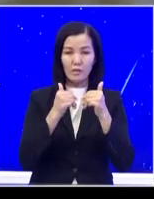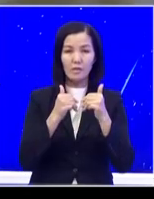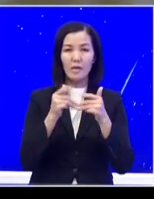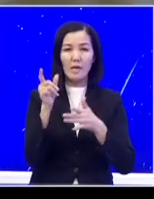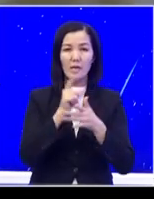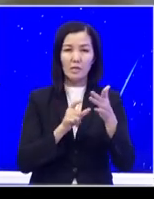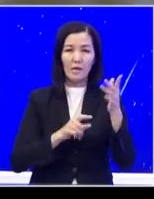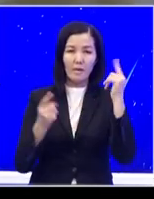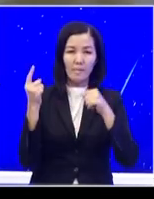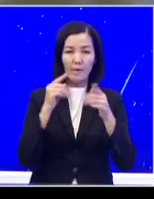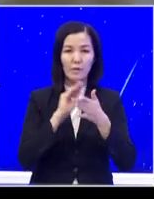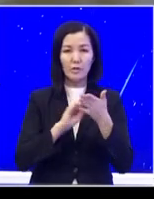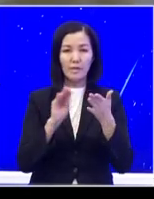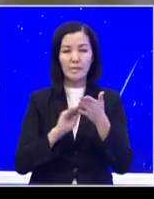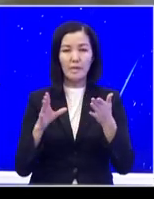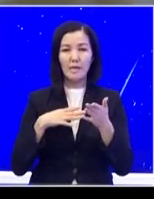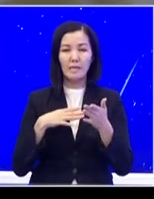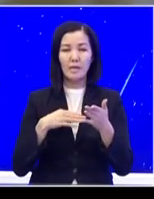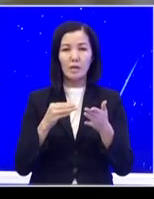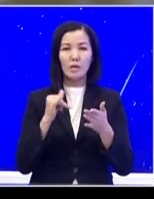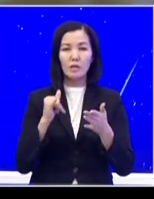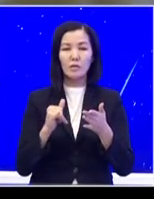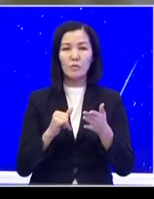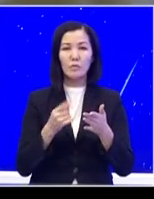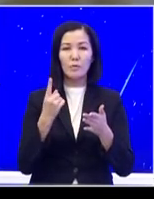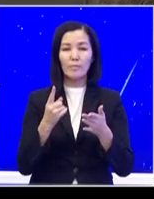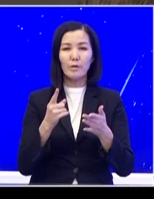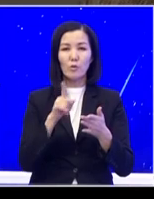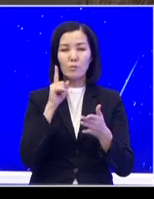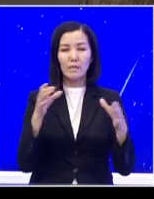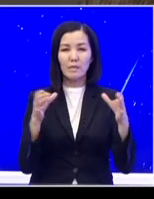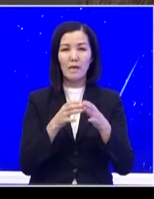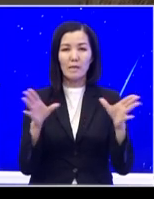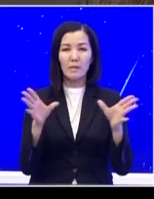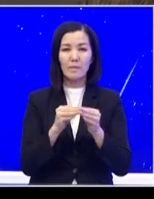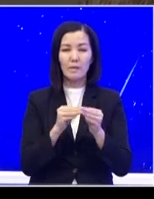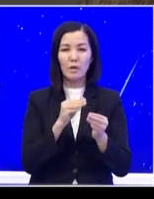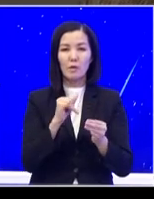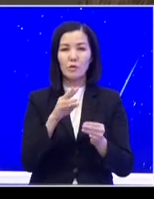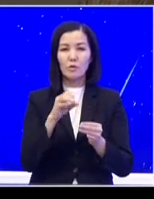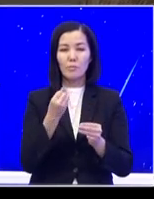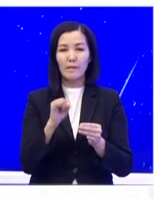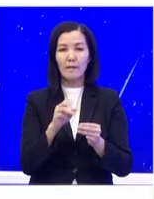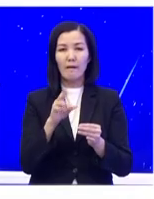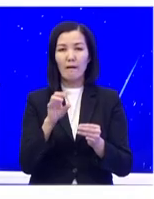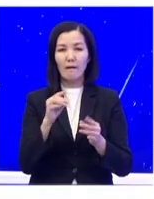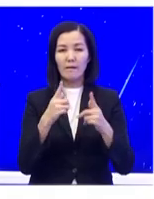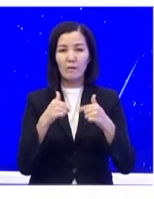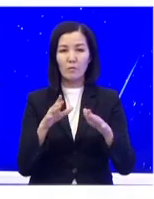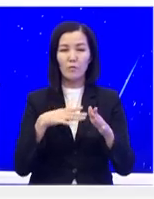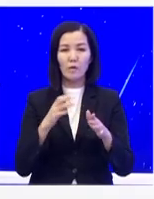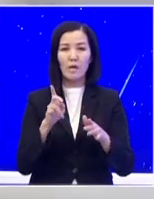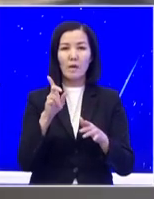өлеңімен қиялындаған еді. Жетісулық шайыр Алматыда бір топ жас ақынның басын қосты. Жұматай қағанатын құрды. Құрамында